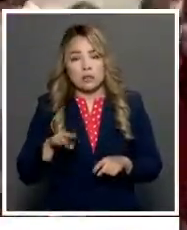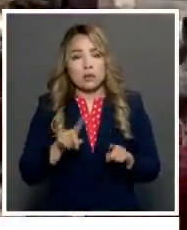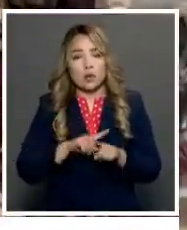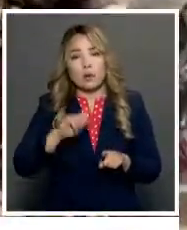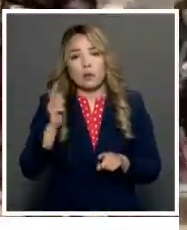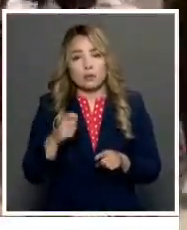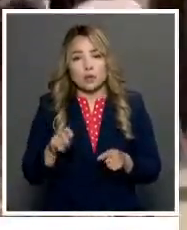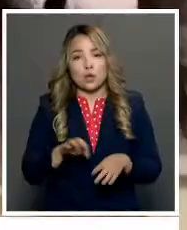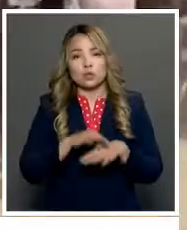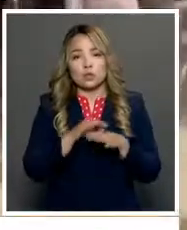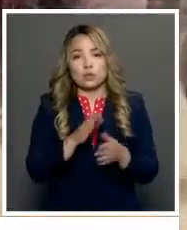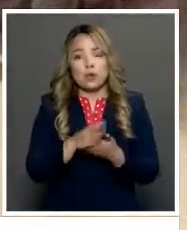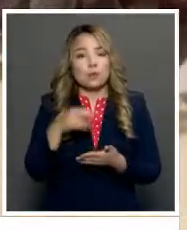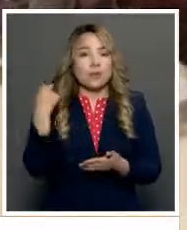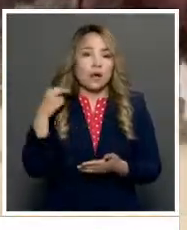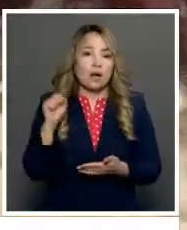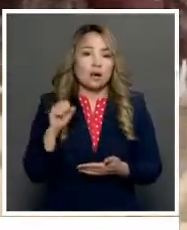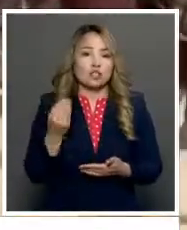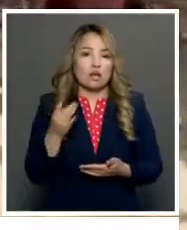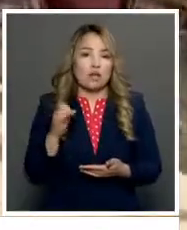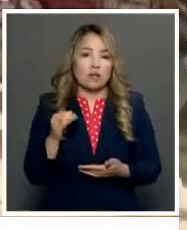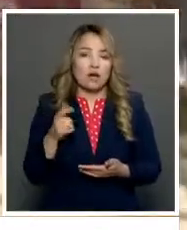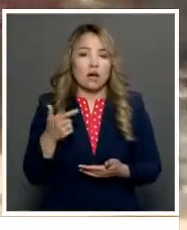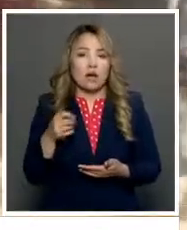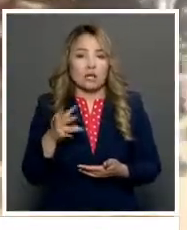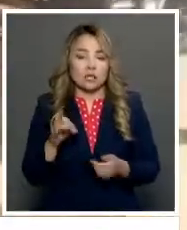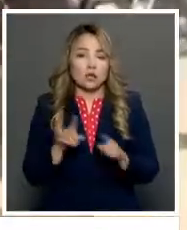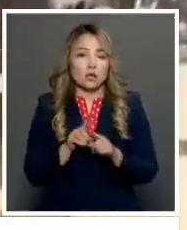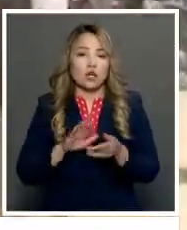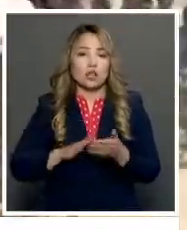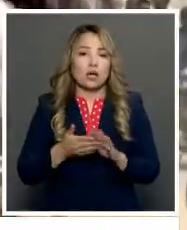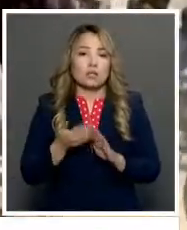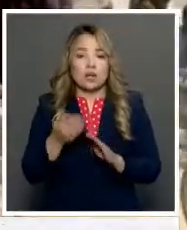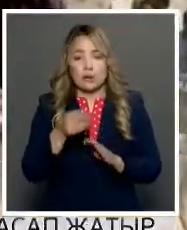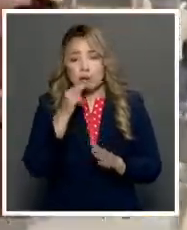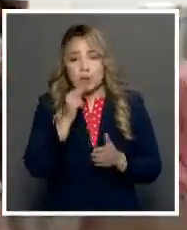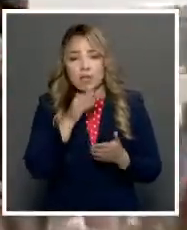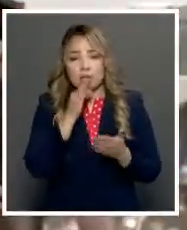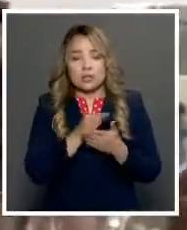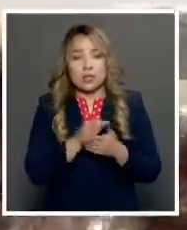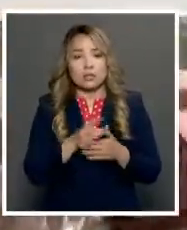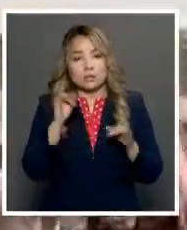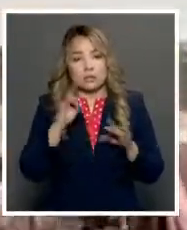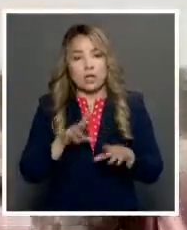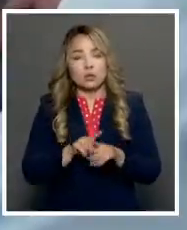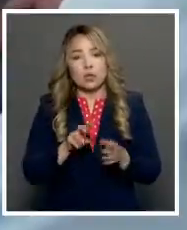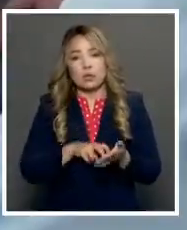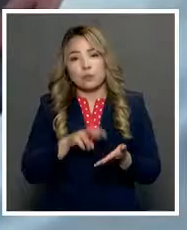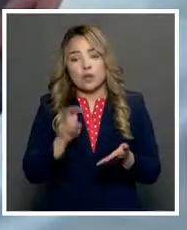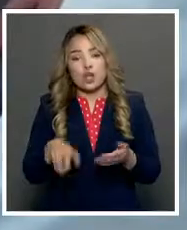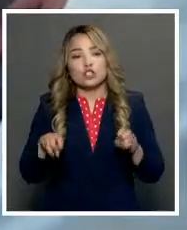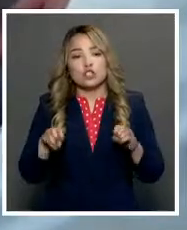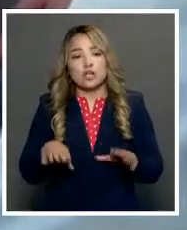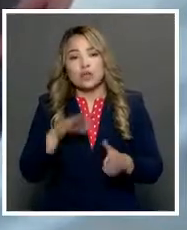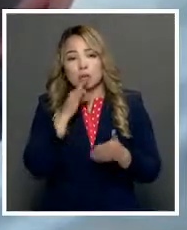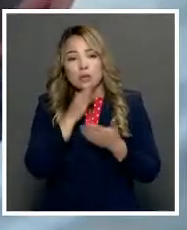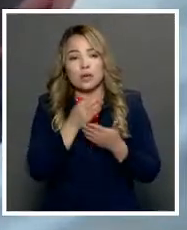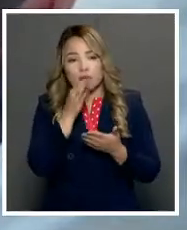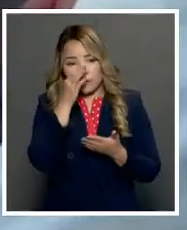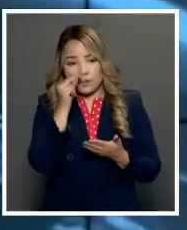жатыр. Президент Ашраф Ғани елде мұндай жағдайдың қалыптасуына батыс күштерінің кенеттен кету туралы шешімін айыптап отыр.